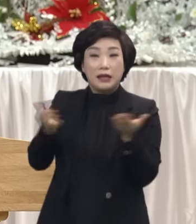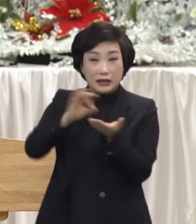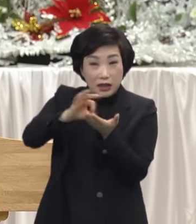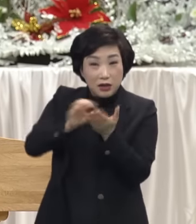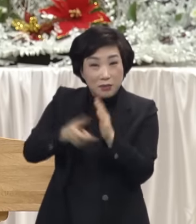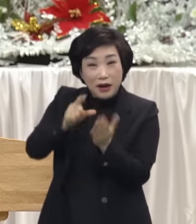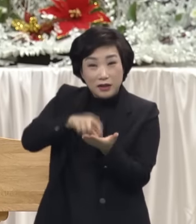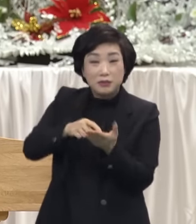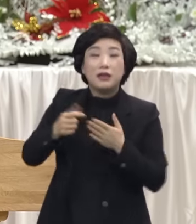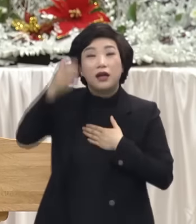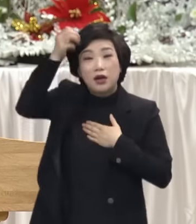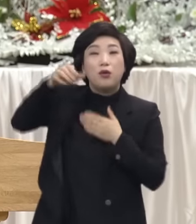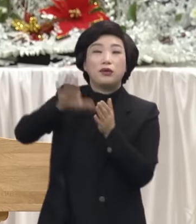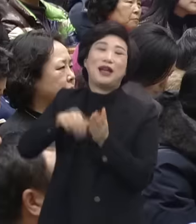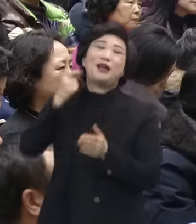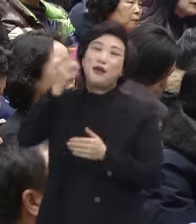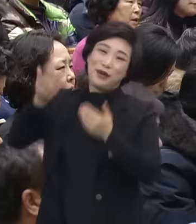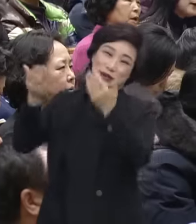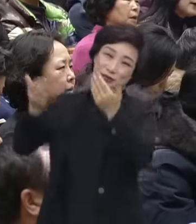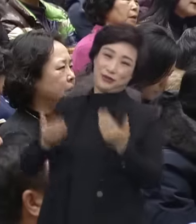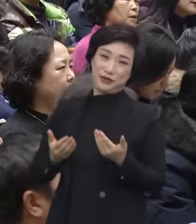때 영광을 주고자 합니다.